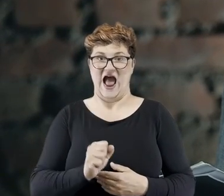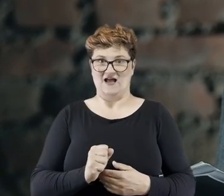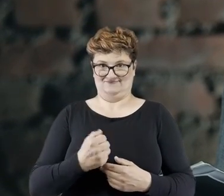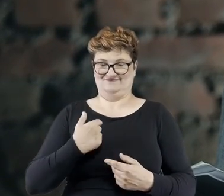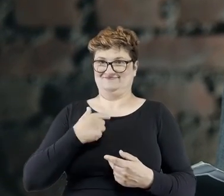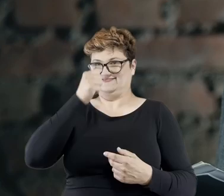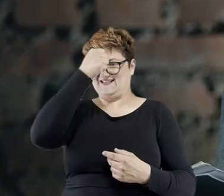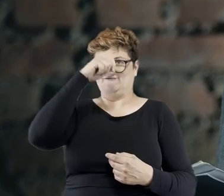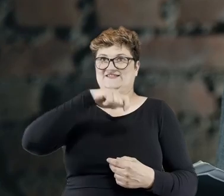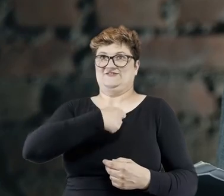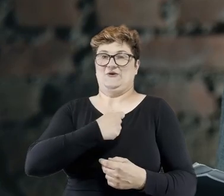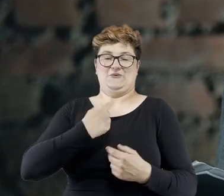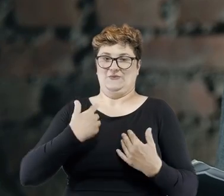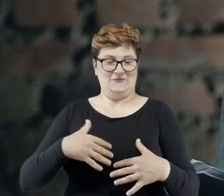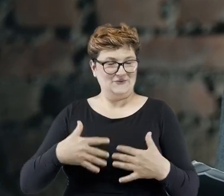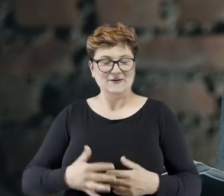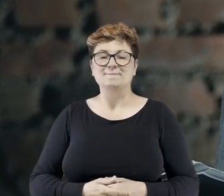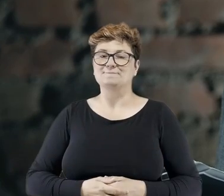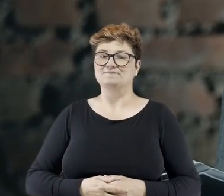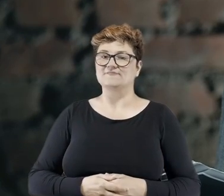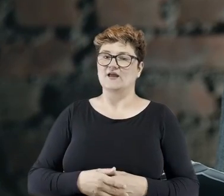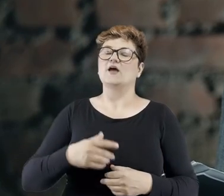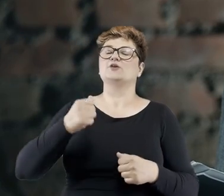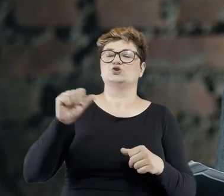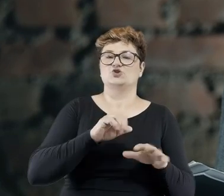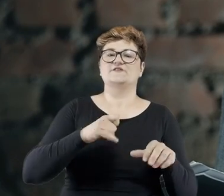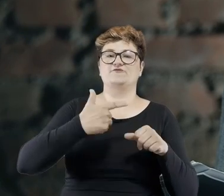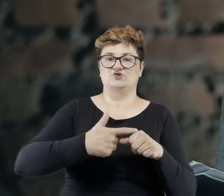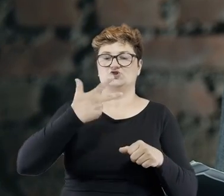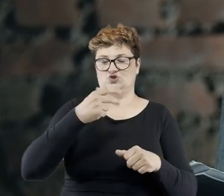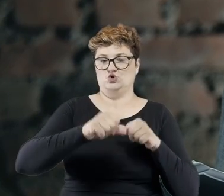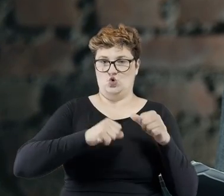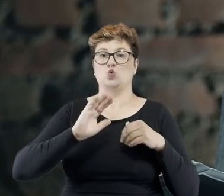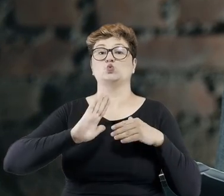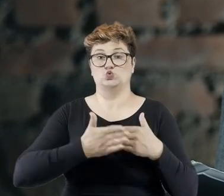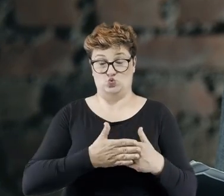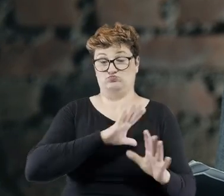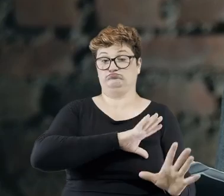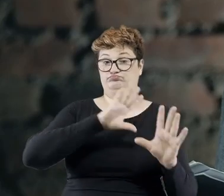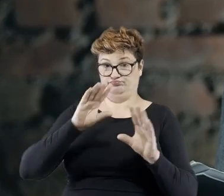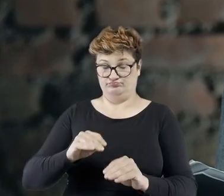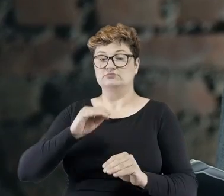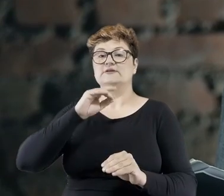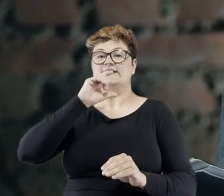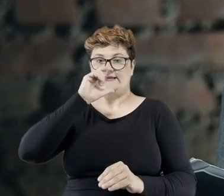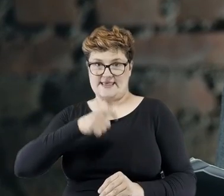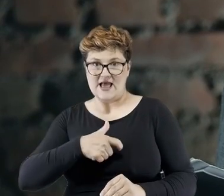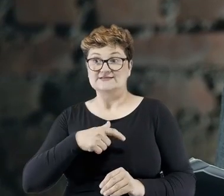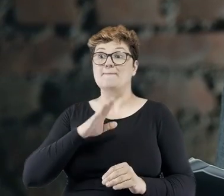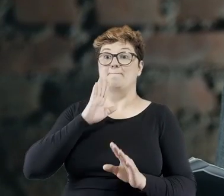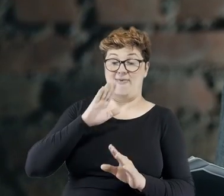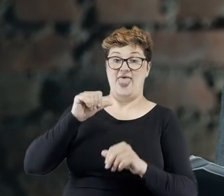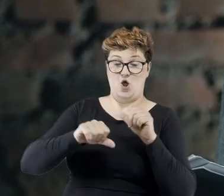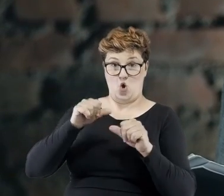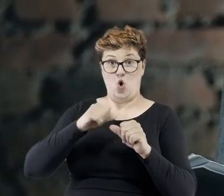wyjątkowego zbiegu okoliczności. Więc w 1923 roku wychodzi za mąż i przyjeżdża do Gdańska i w tym samym roku